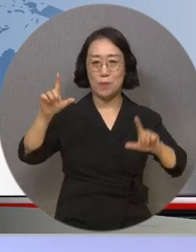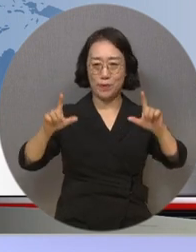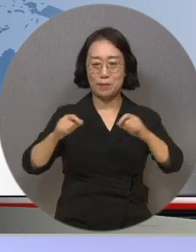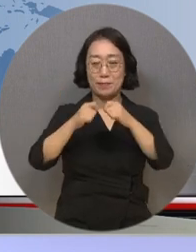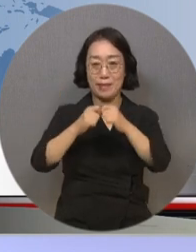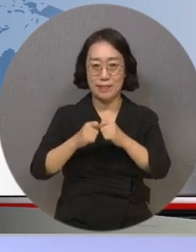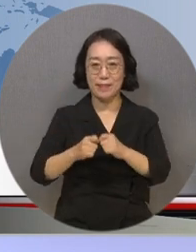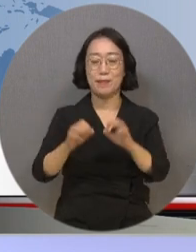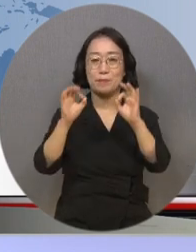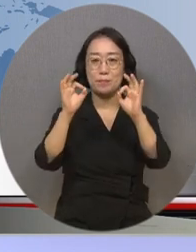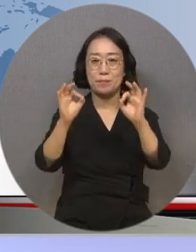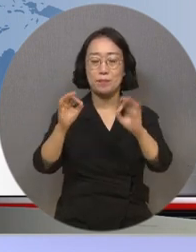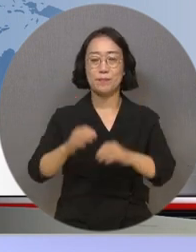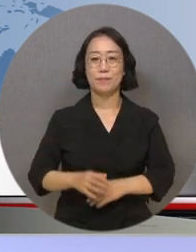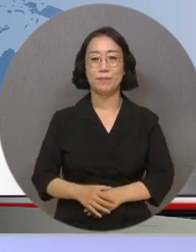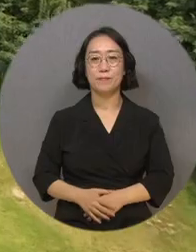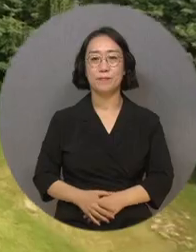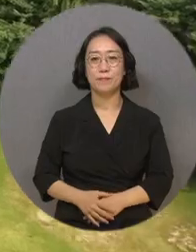자세한 소식 전합니다.